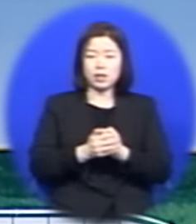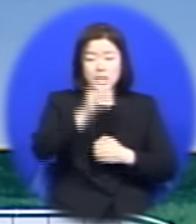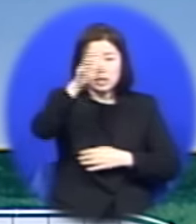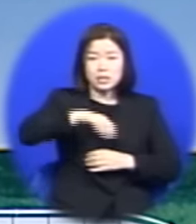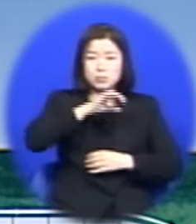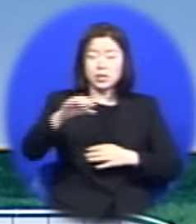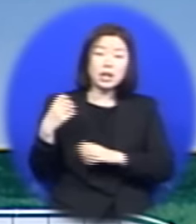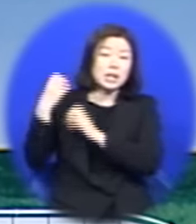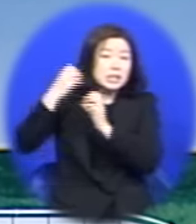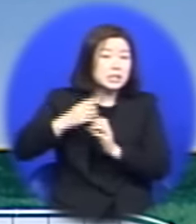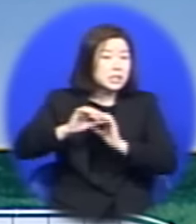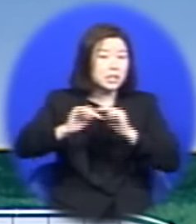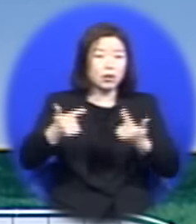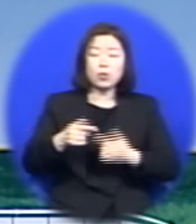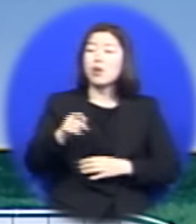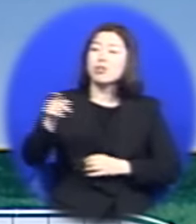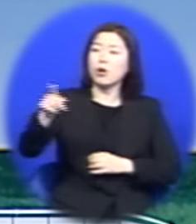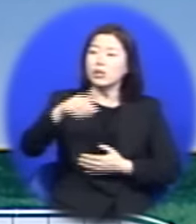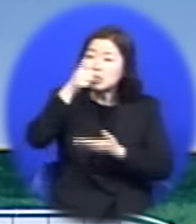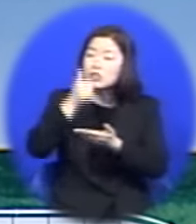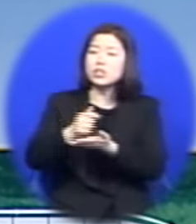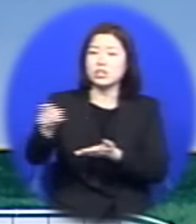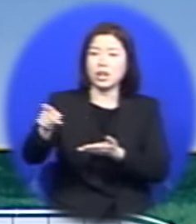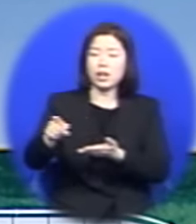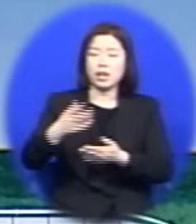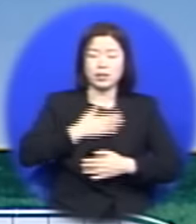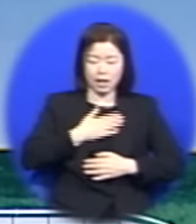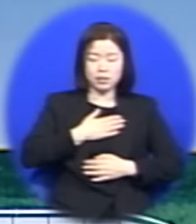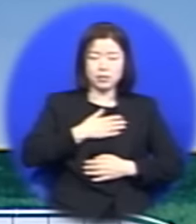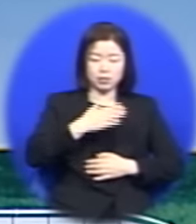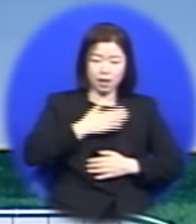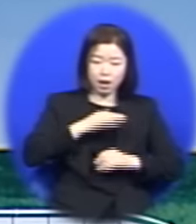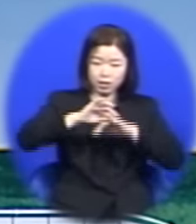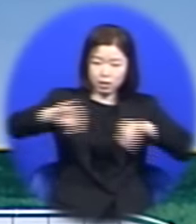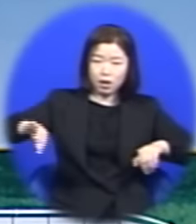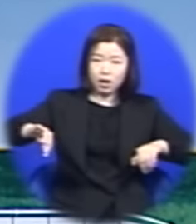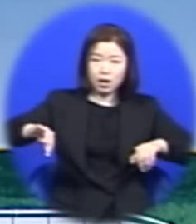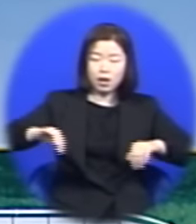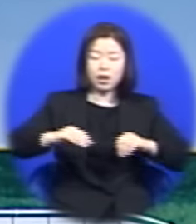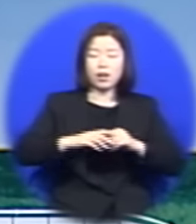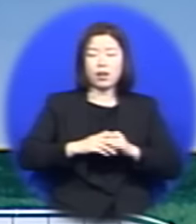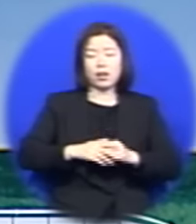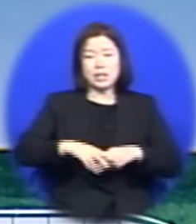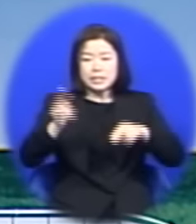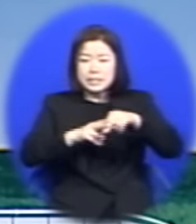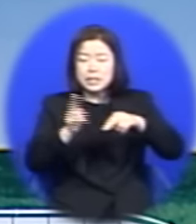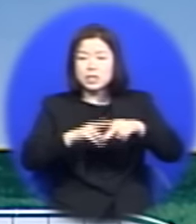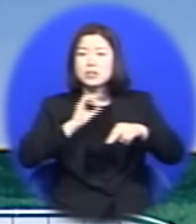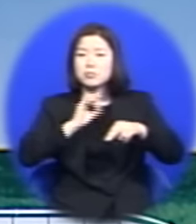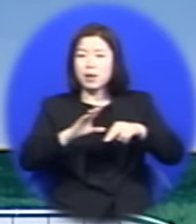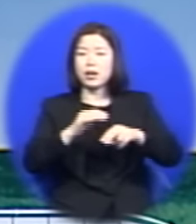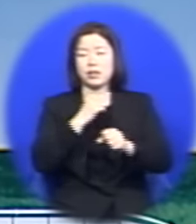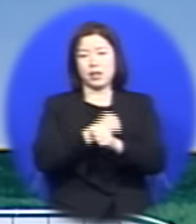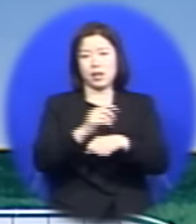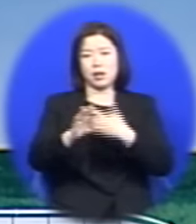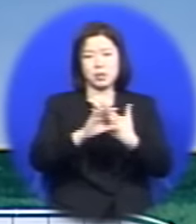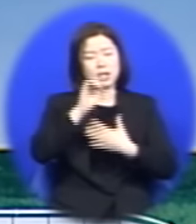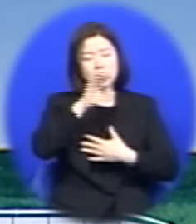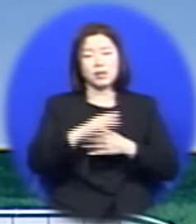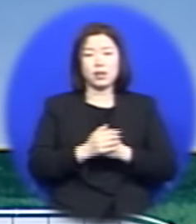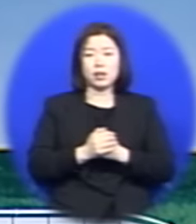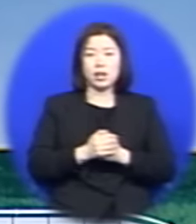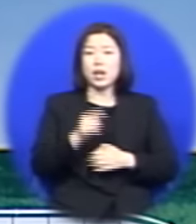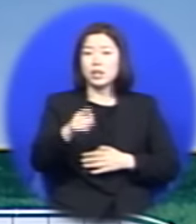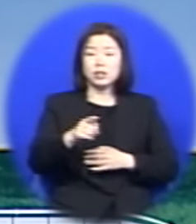십자가는 지지 않으려고 그러고 너는 너 죄고 나는 나고 이러면서 채찍질만 하려고 합니까?